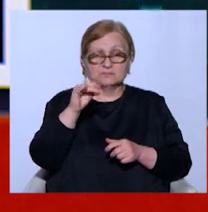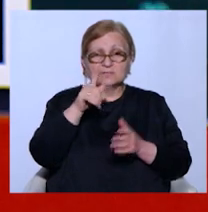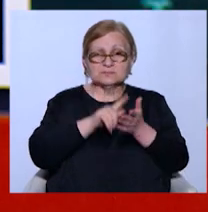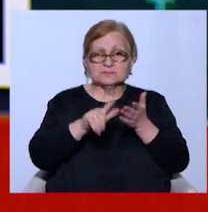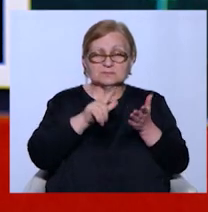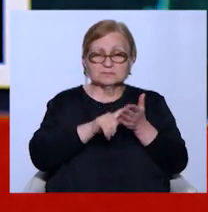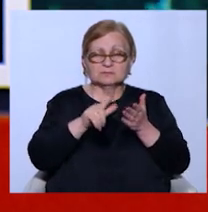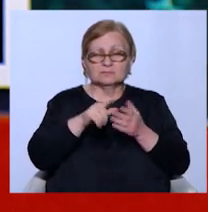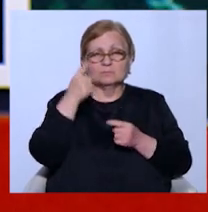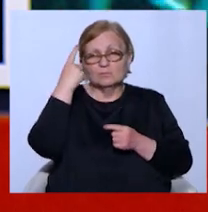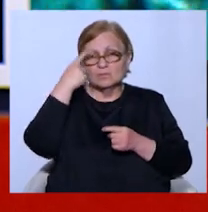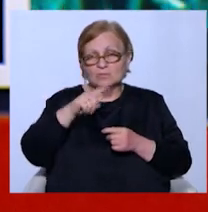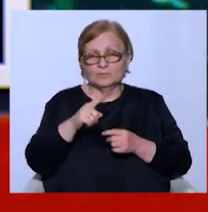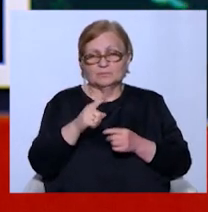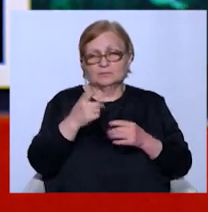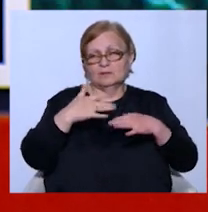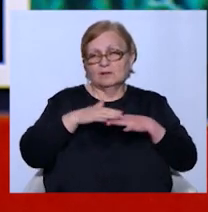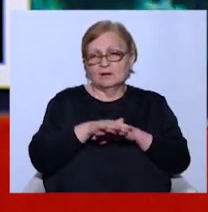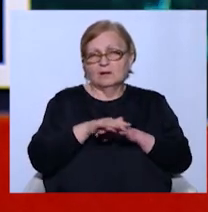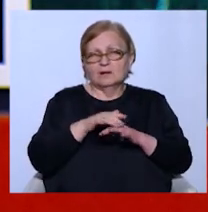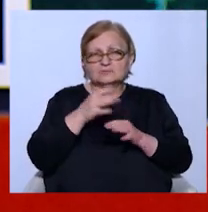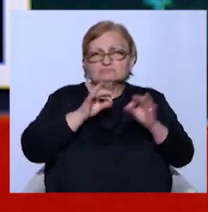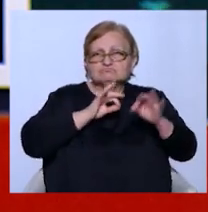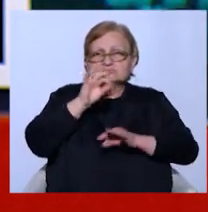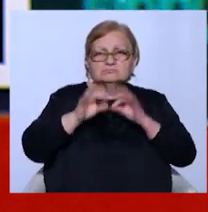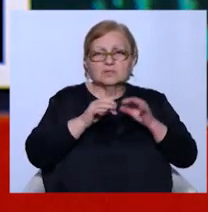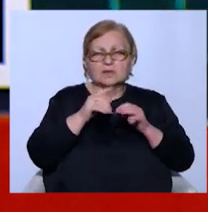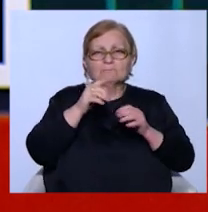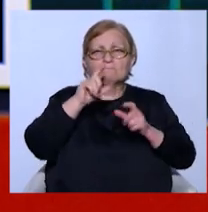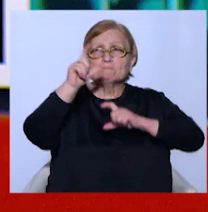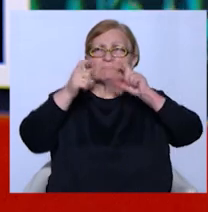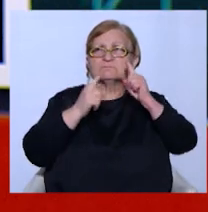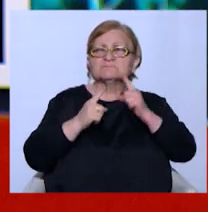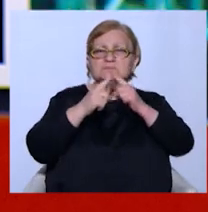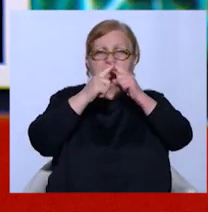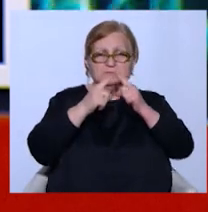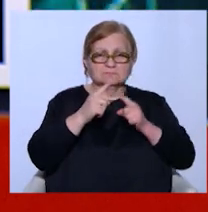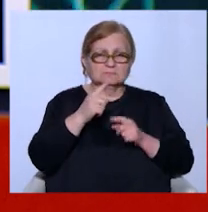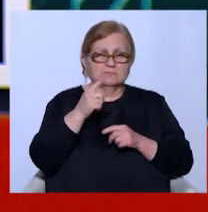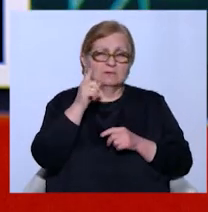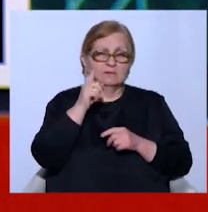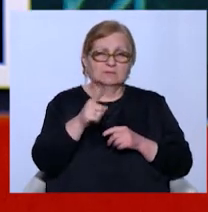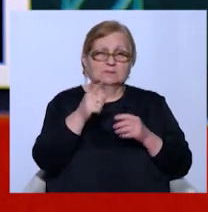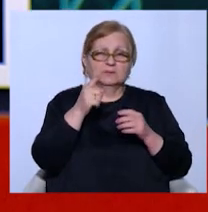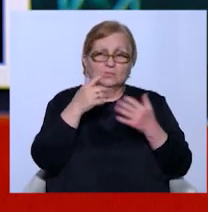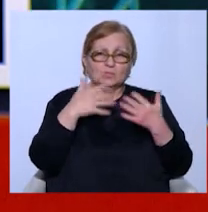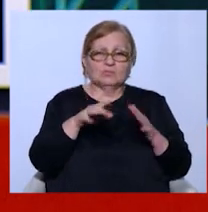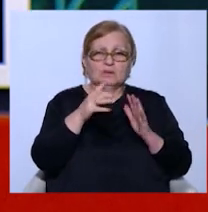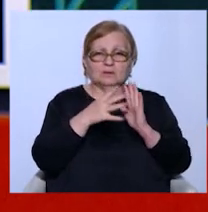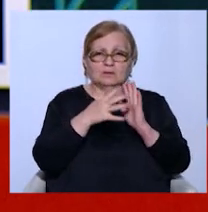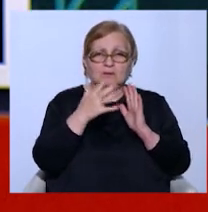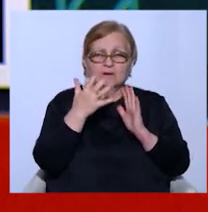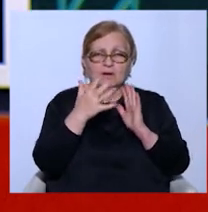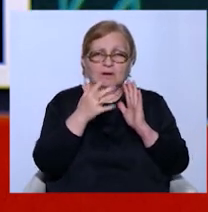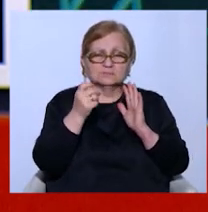მოეფიქრებინათ ალგორითმი, როგორ შეიძლებოდა მწვერვალების გაზომვა. და 1956 წელს მოხდა უკვე ევერესტის გაზომვა,